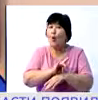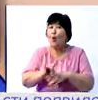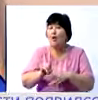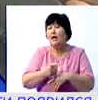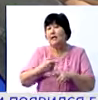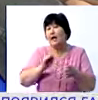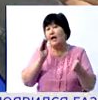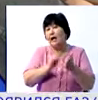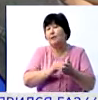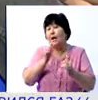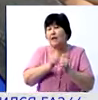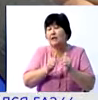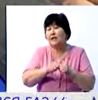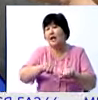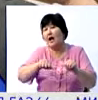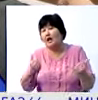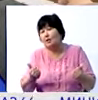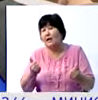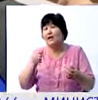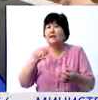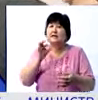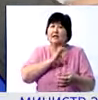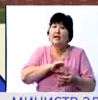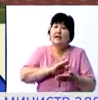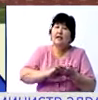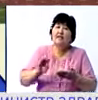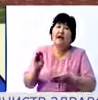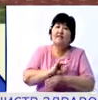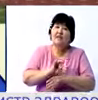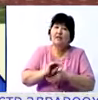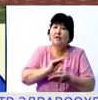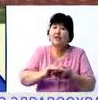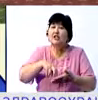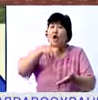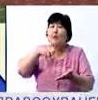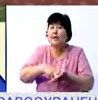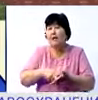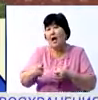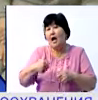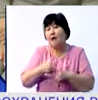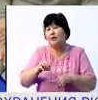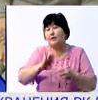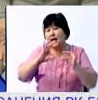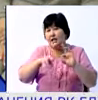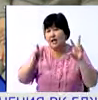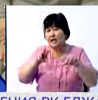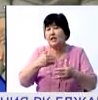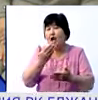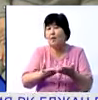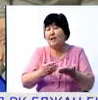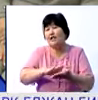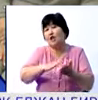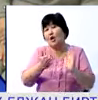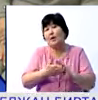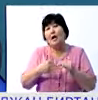Так отмечено учащение разводов, сокрытие доходов, фиктивная выписка с прописки. Аким области поручил тщательно исследовать материальное